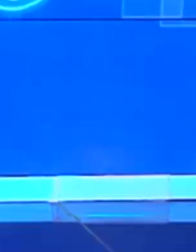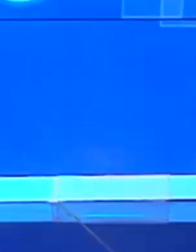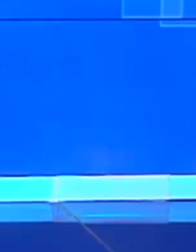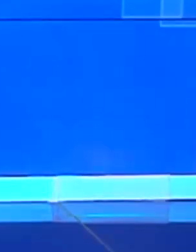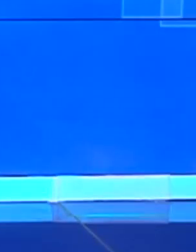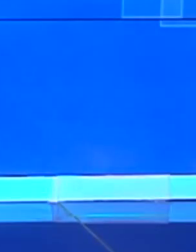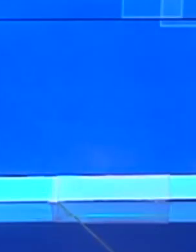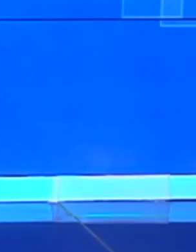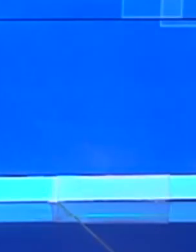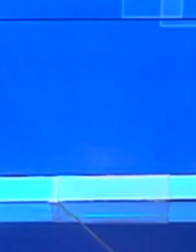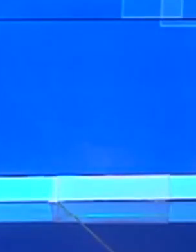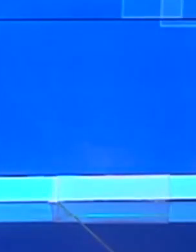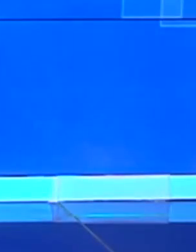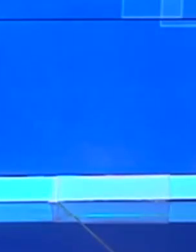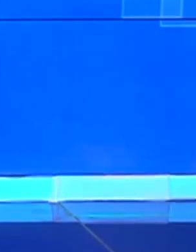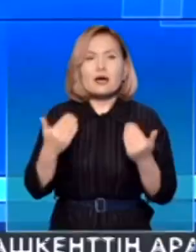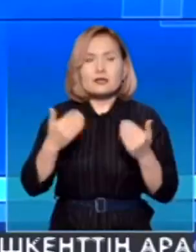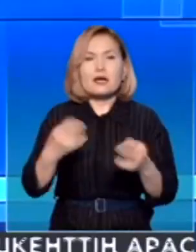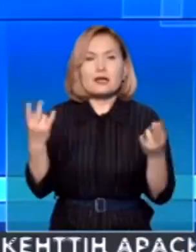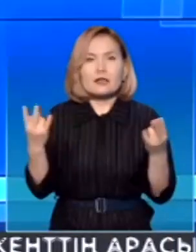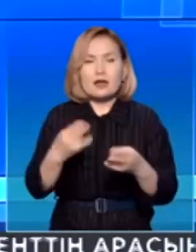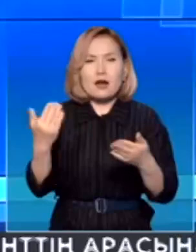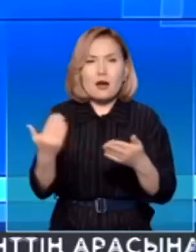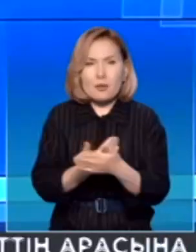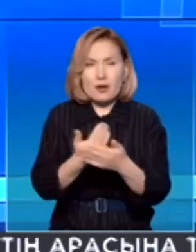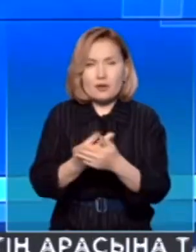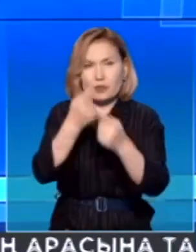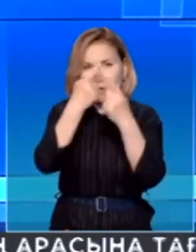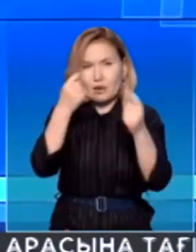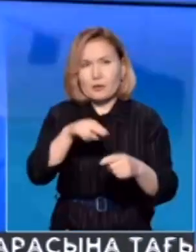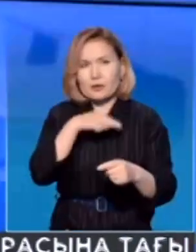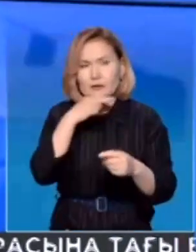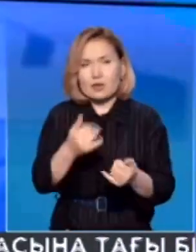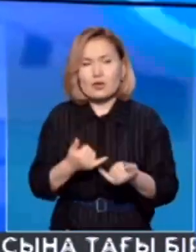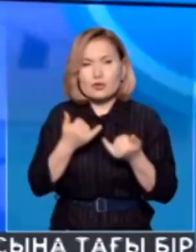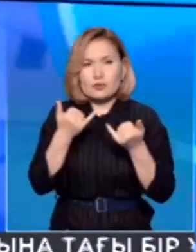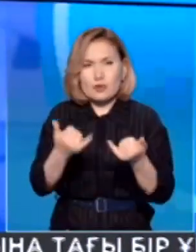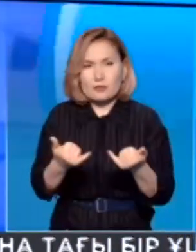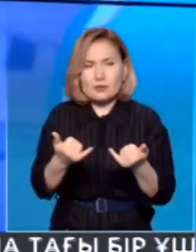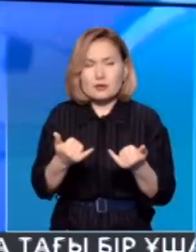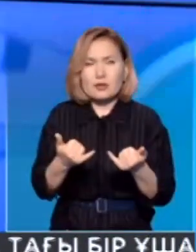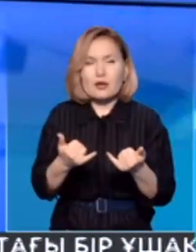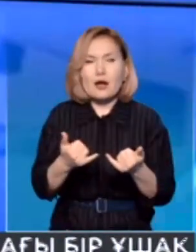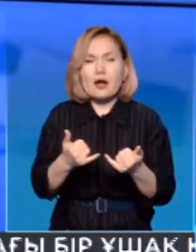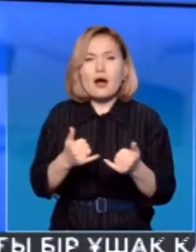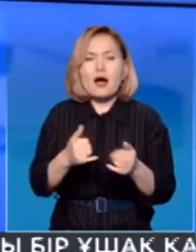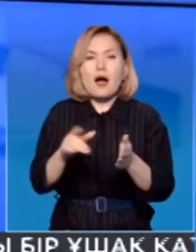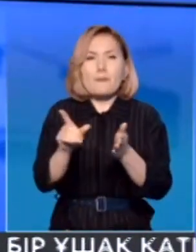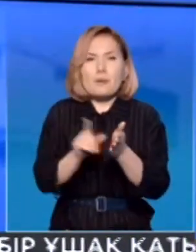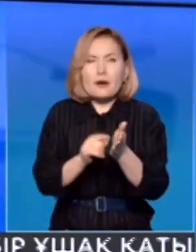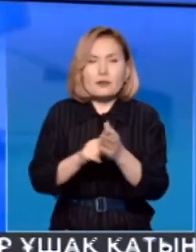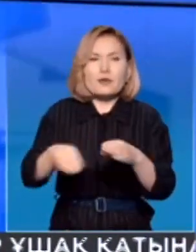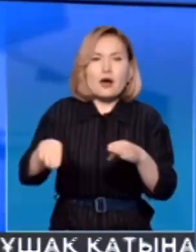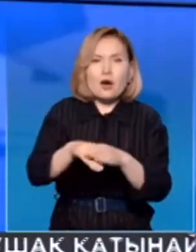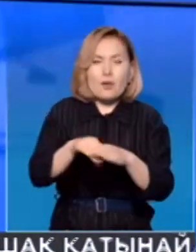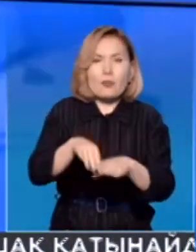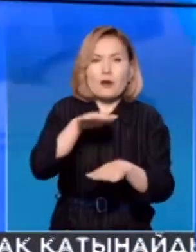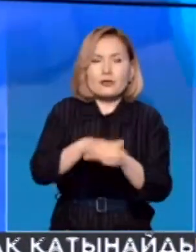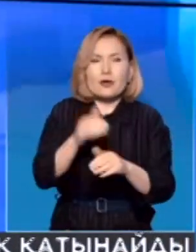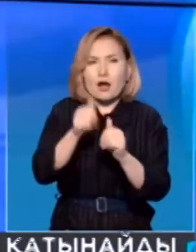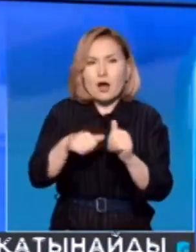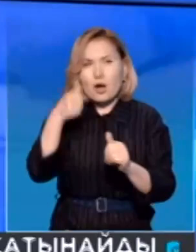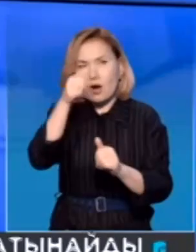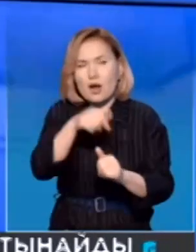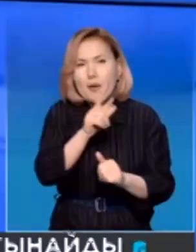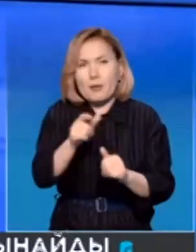Армысыздар, студияда Асылбек Данияр, сізге керек-теректі назарларыңызға ұсынамыз. Бірыңғай жинақтаушы зейнетақы қоры жыл сайын